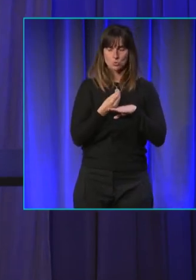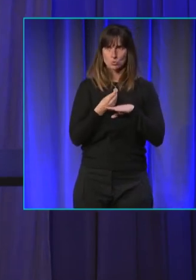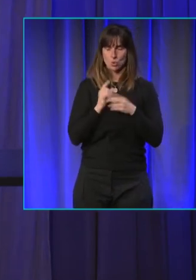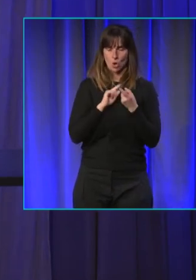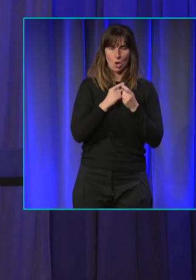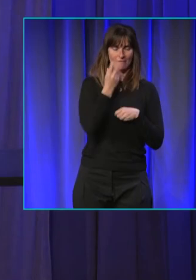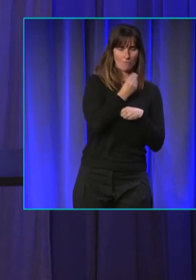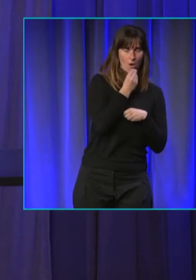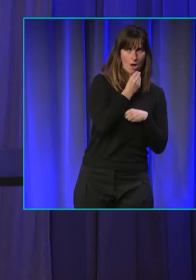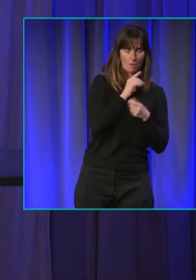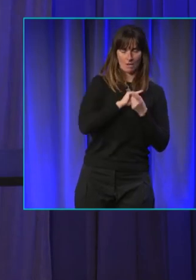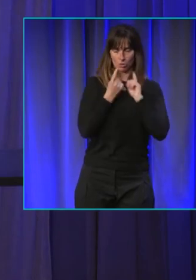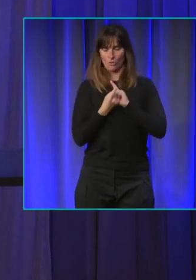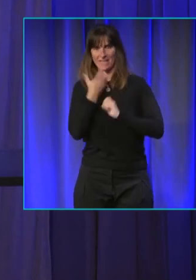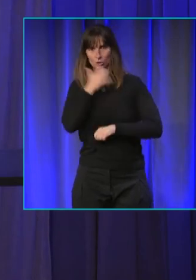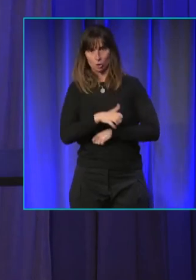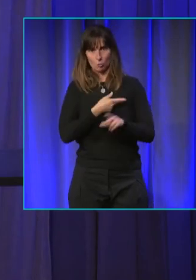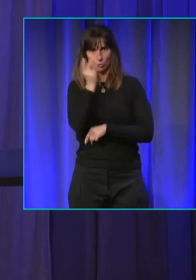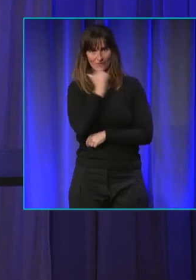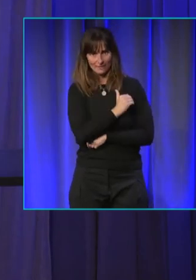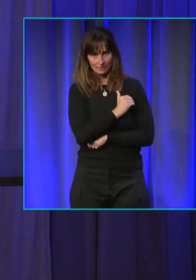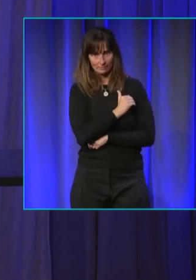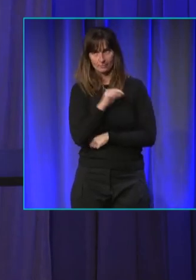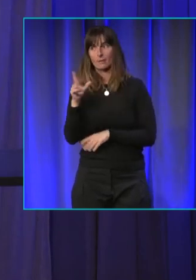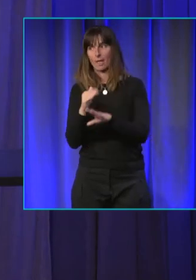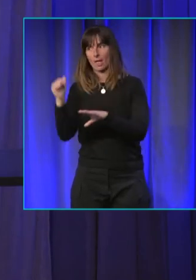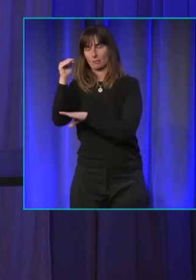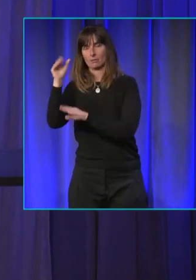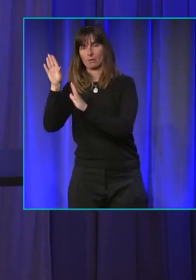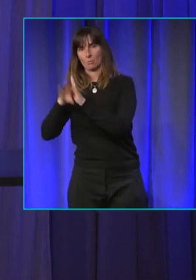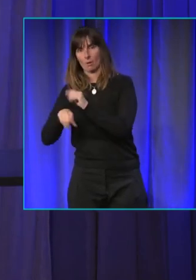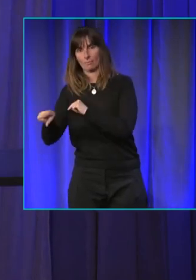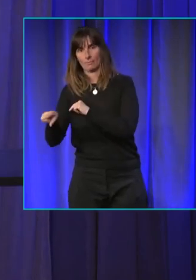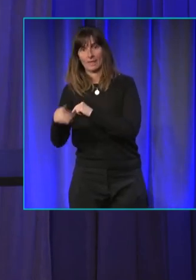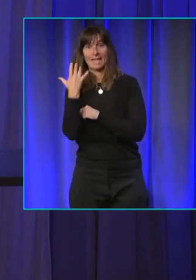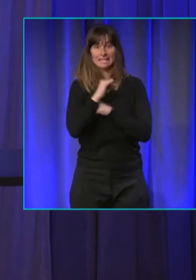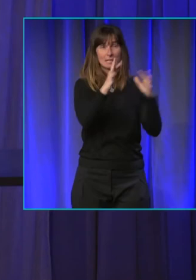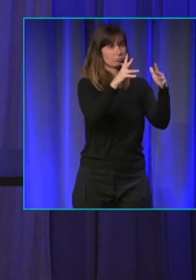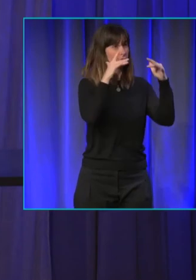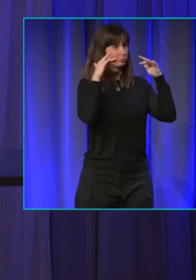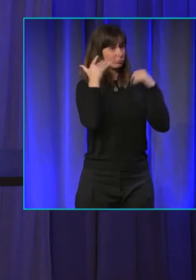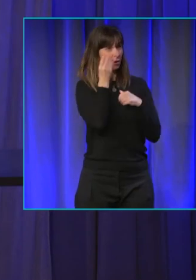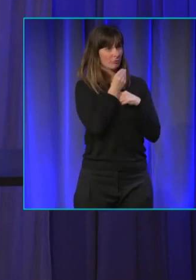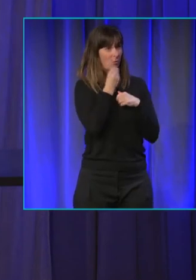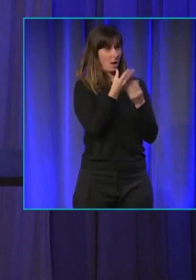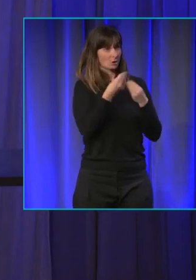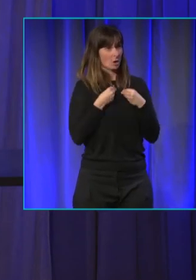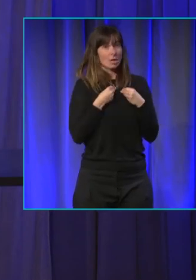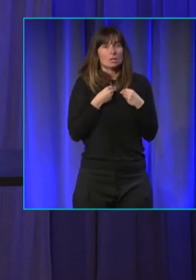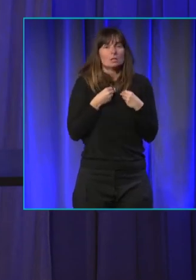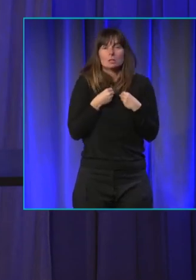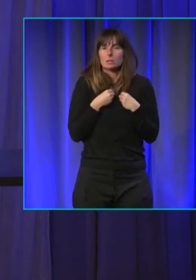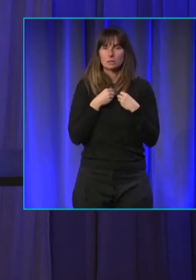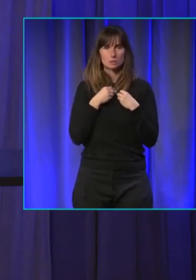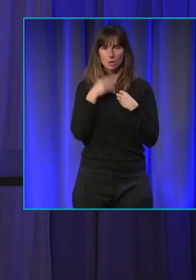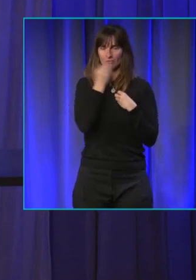plus vite que l'adulte. Et inversement, si vous l'exposez au froid, il va plus vite se refroidir que l'adulte. Parce que sa surface